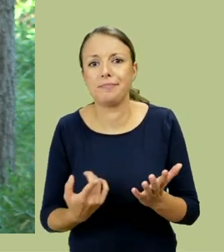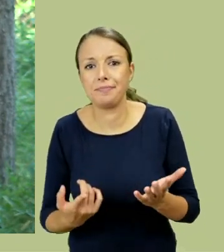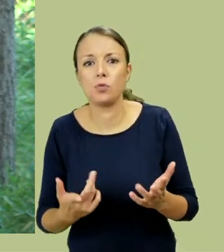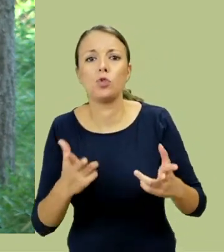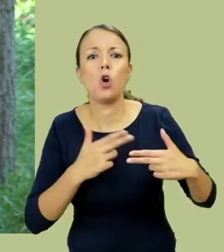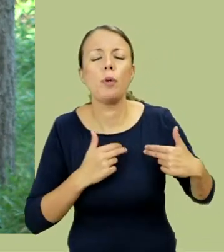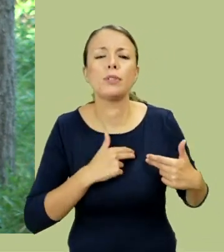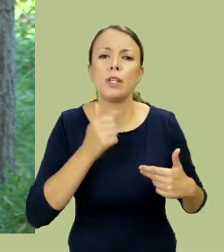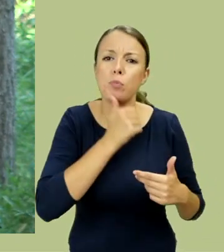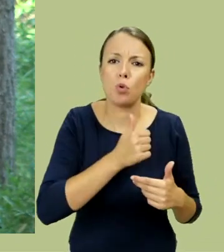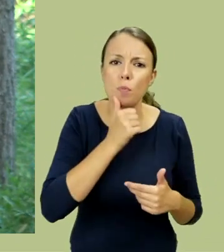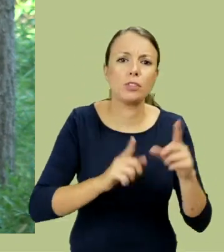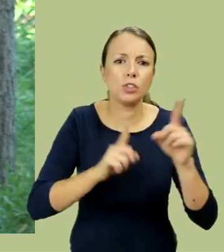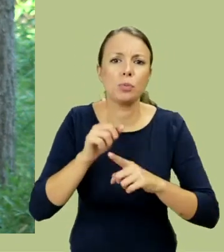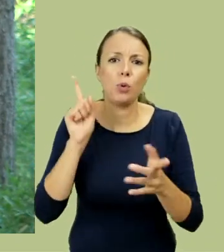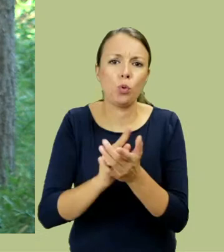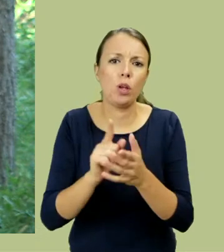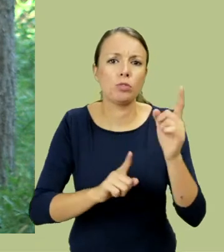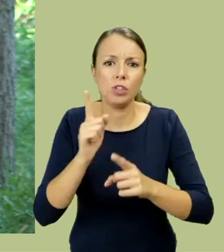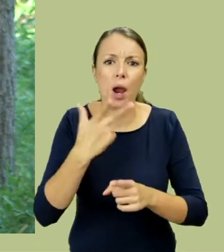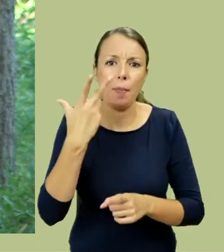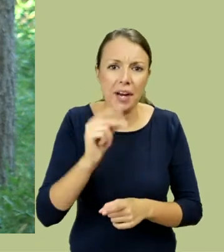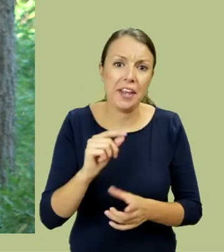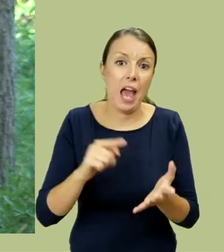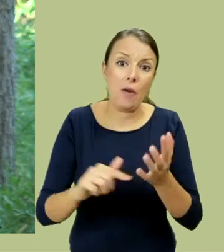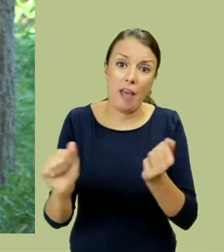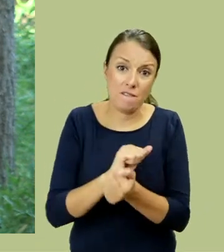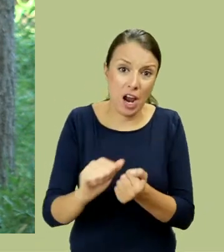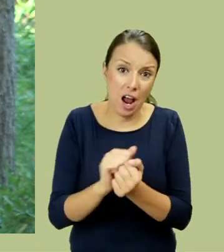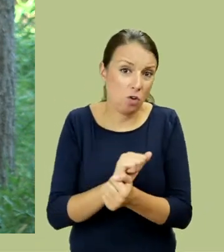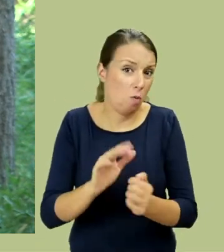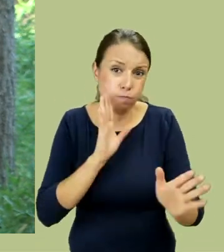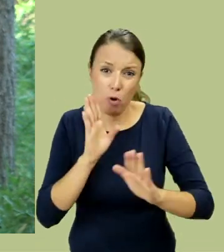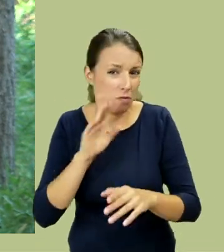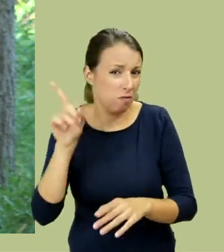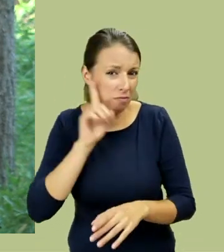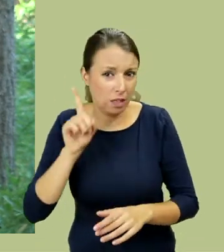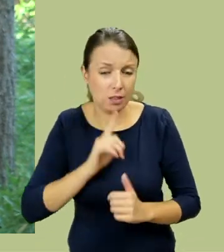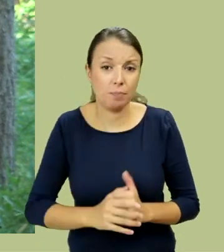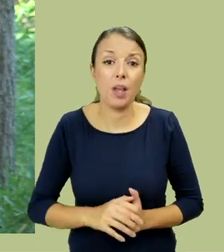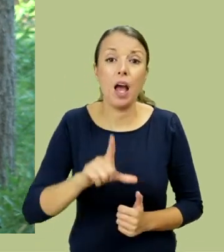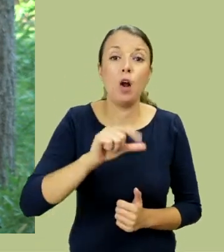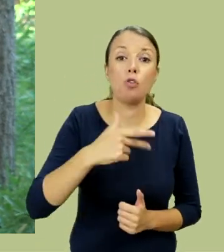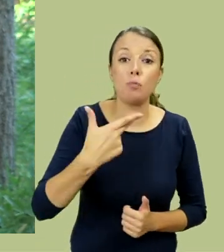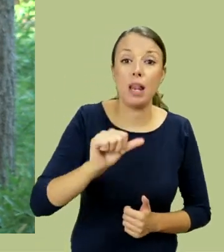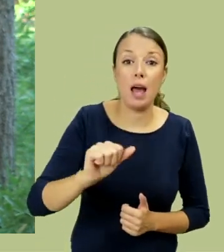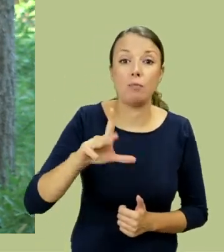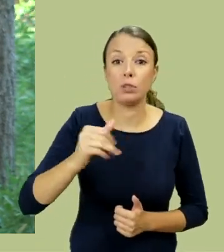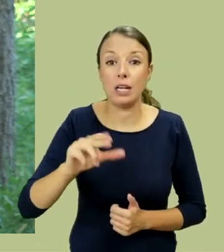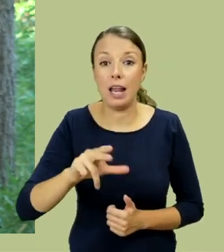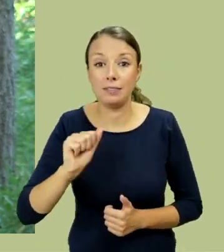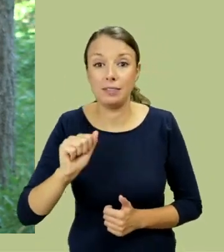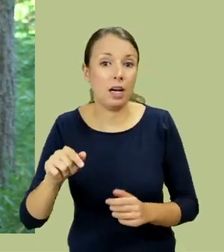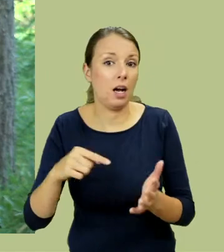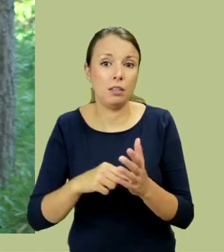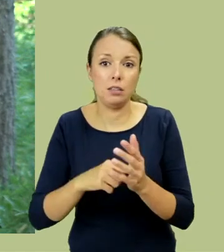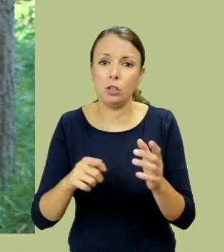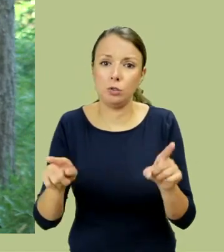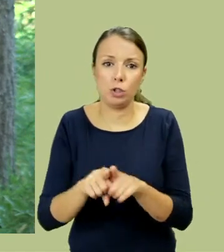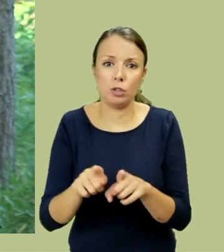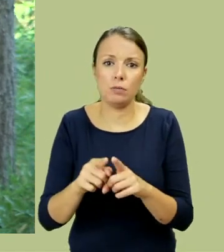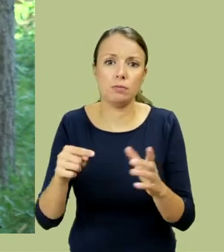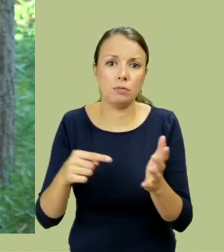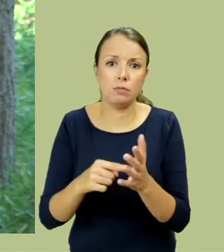nie, i walczyły po prostu jako mężczyźni. Ludmiła Modzelewska była jedną z nich, poszła do walki, do Legionów